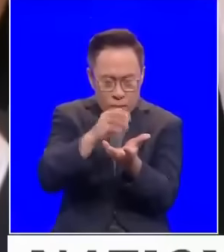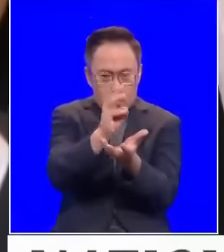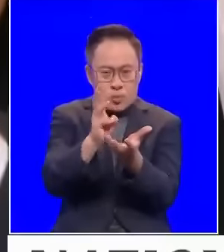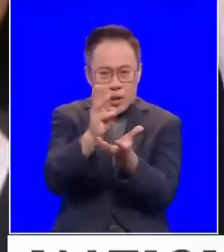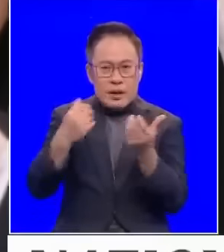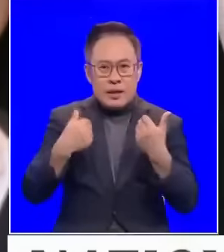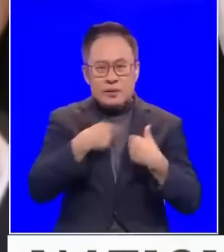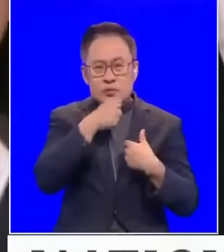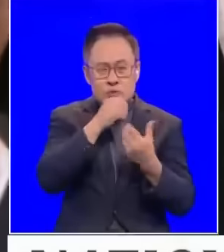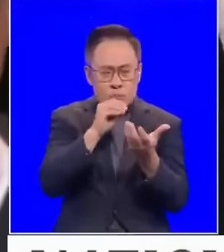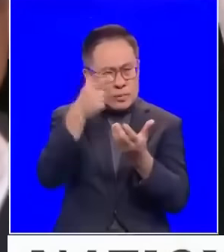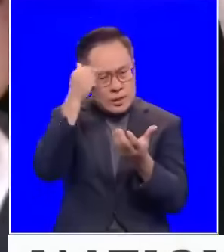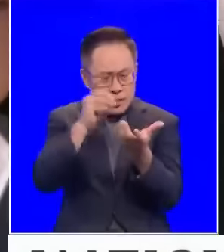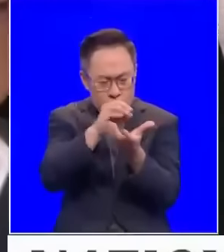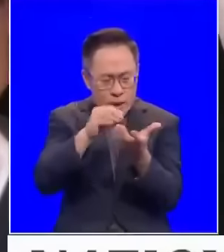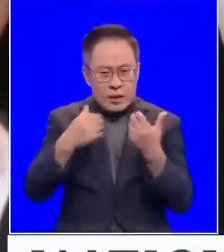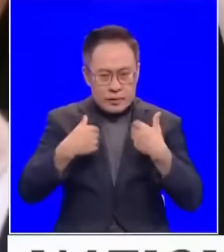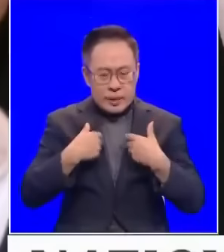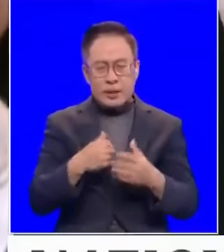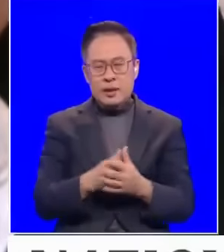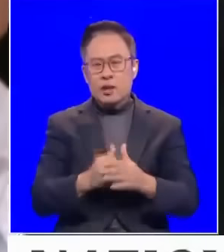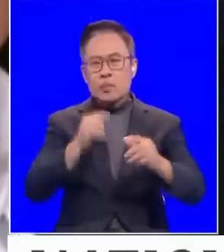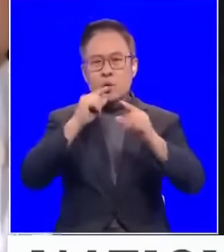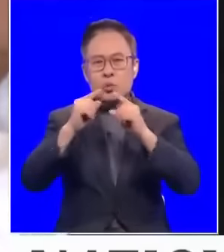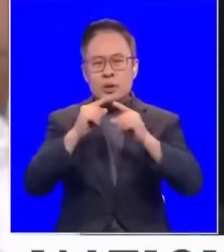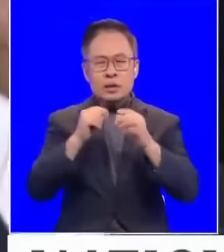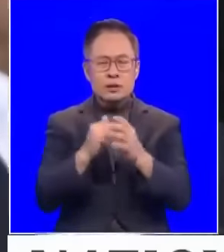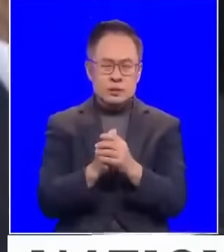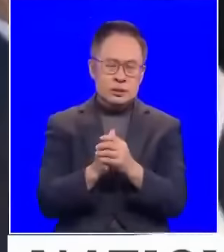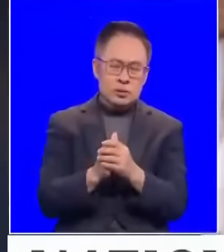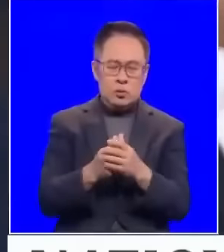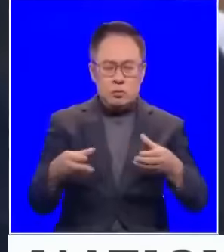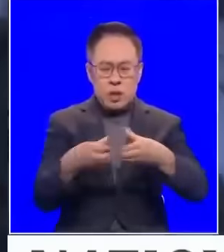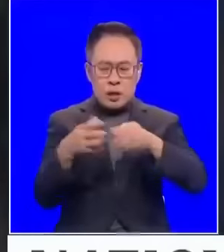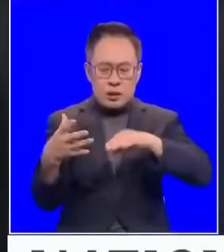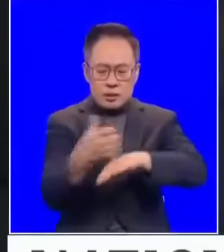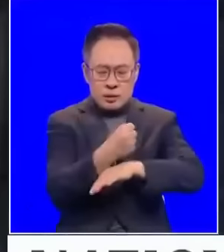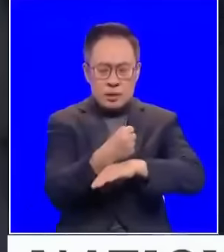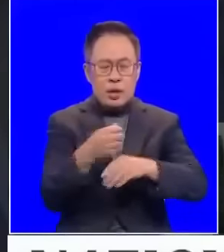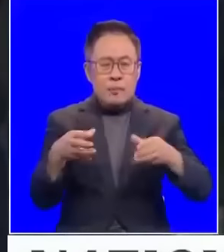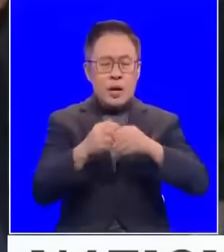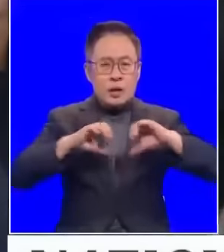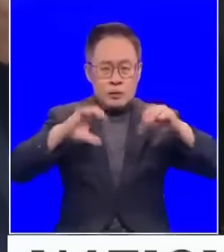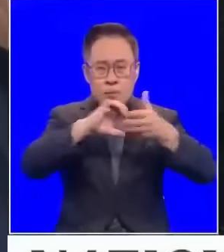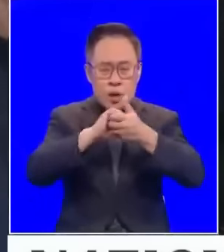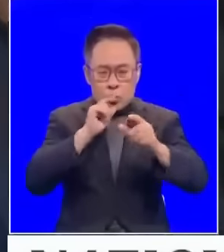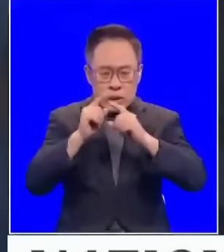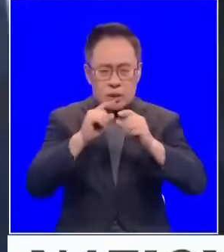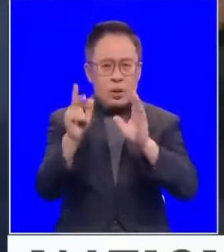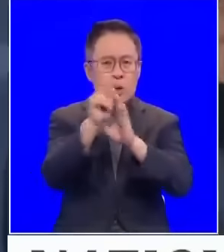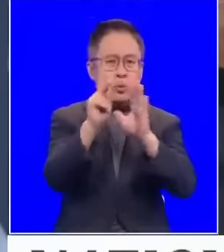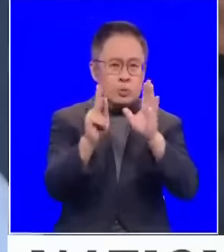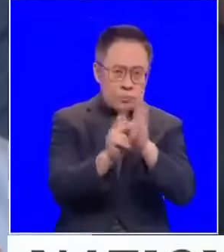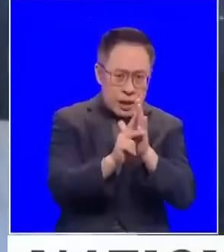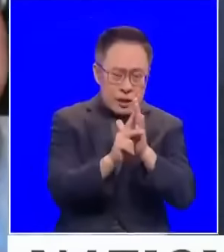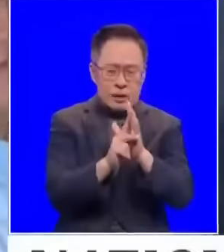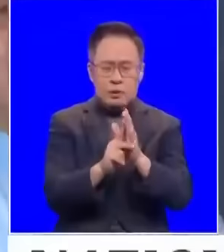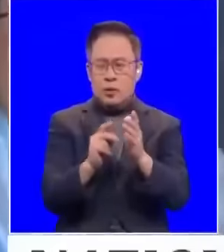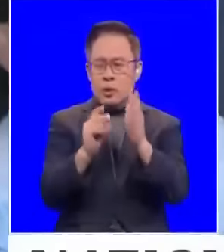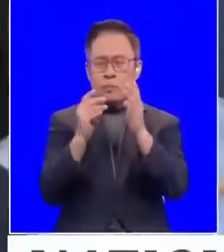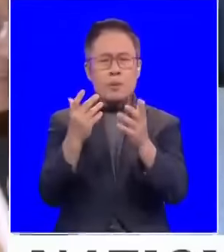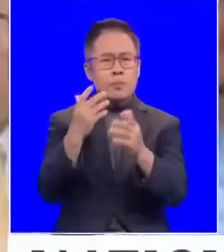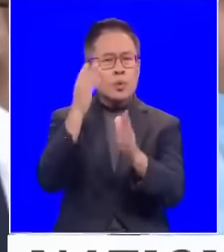โดยเฉพาะเรื่องของแนวคิดที่ยังเห็นไม่ตรงกันของพรรคร่วมรัฐบาลอย่างเรื่องของการนิรโทษกรรมใช่ไหมขณะเดียวกันเรื่องของ